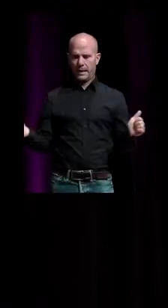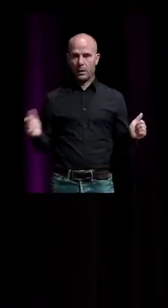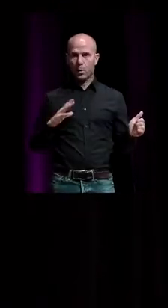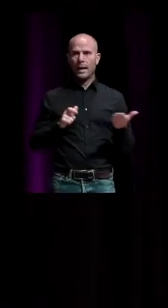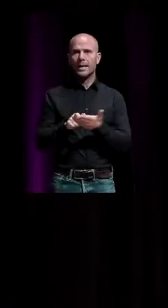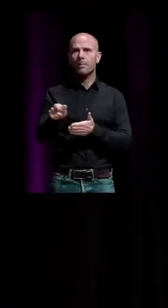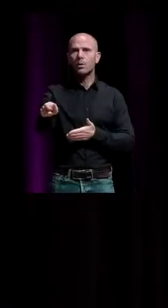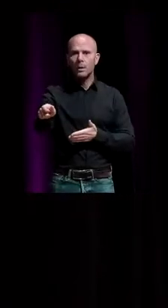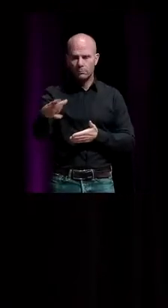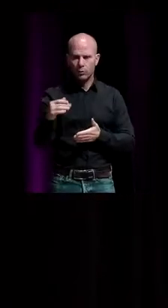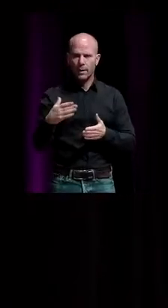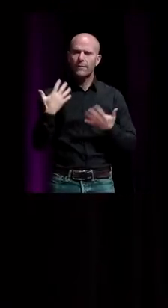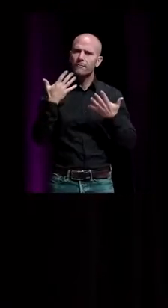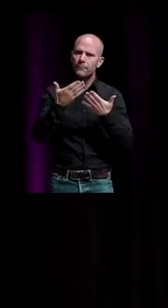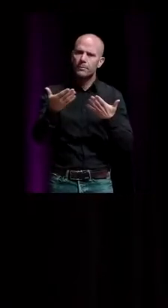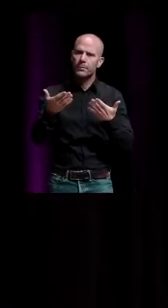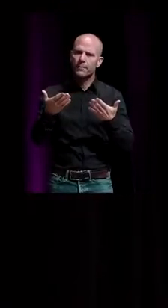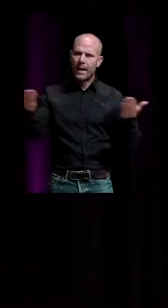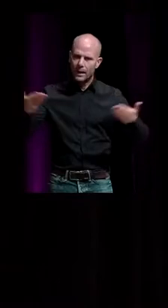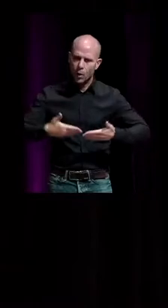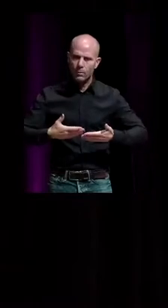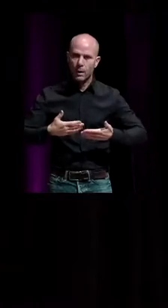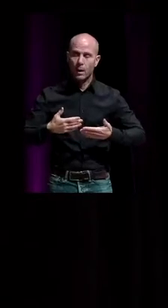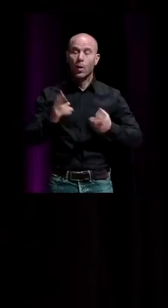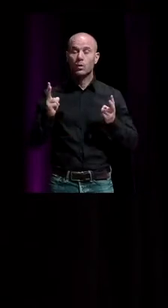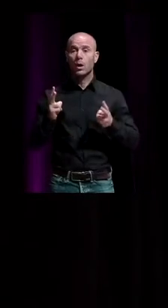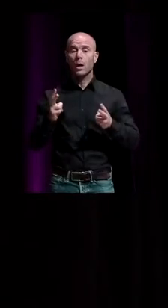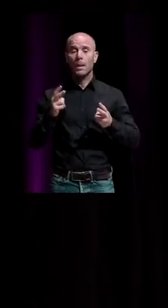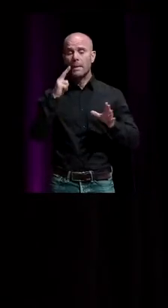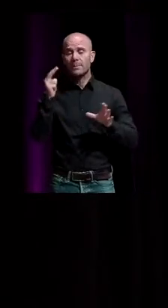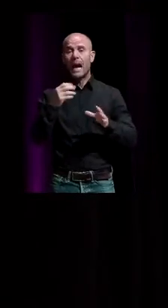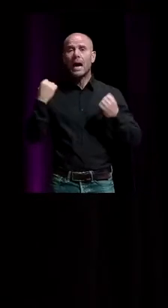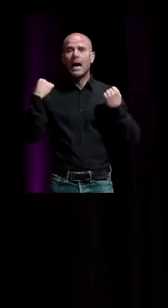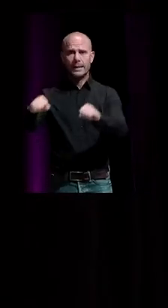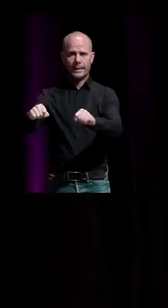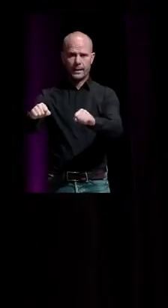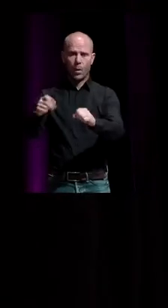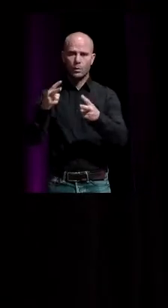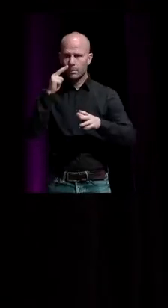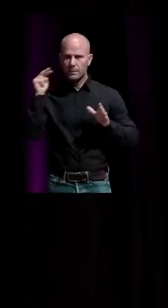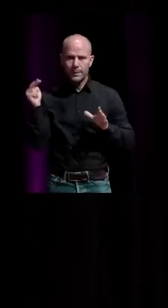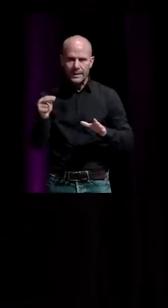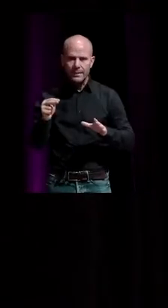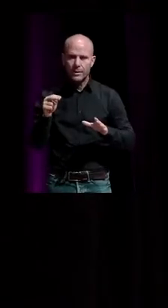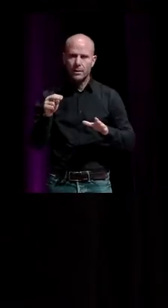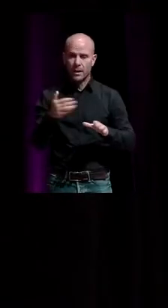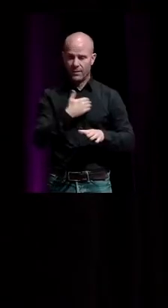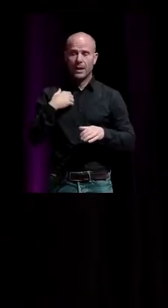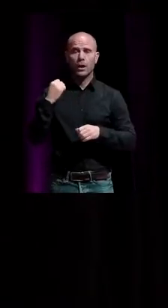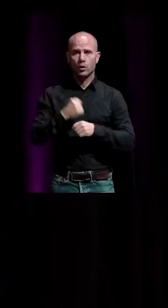väldigt välkommen. Självfallet speciellt perspektivet på handling och på perspektiv, att man ska ha just det här perspektivet. Vi jobbar ju